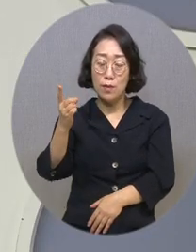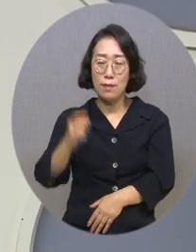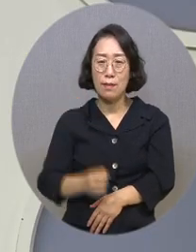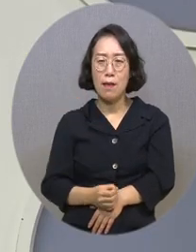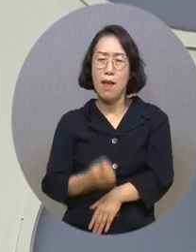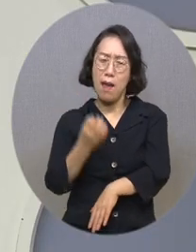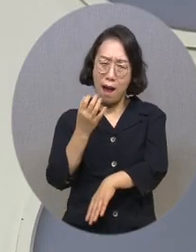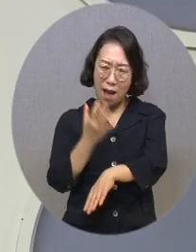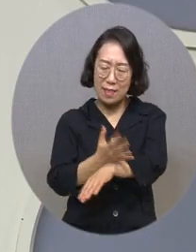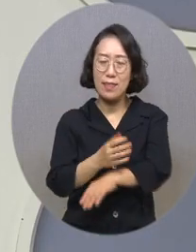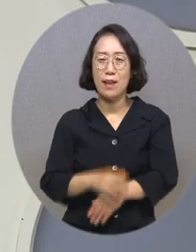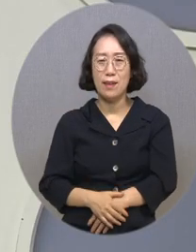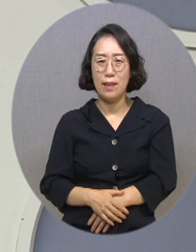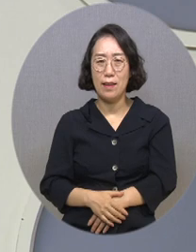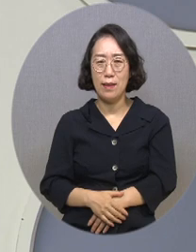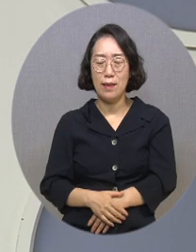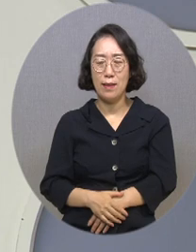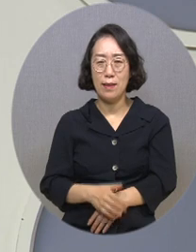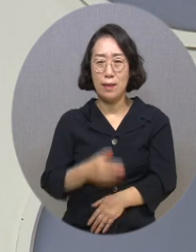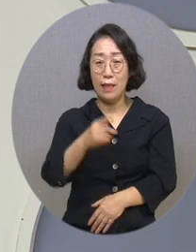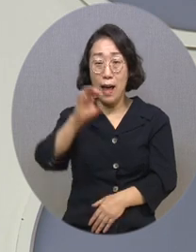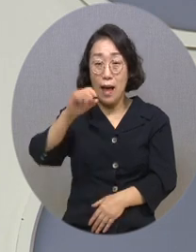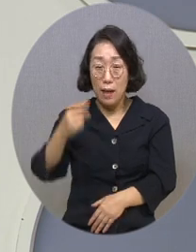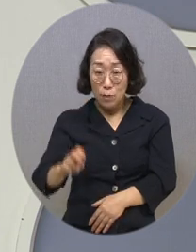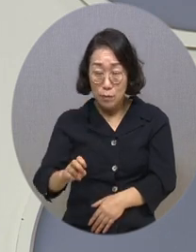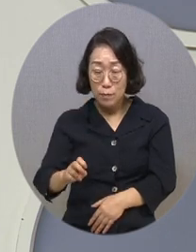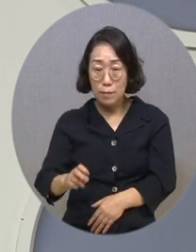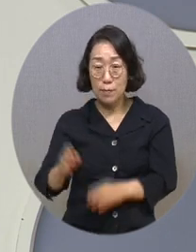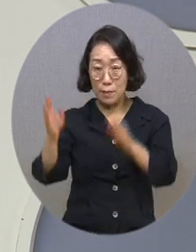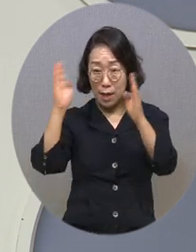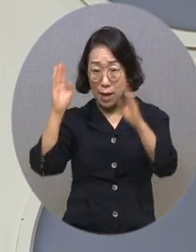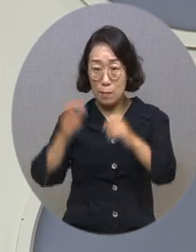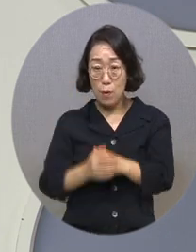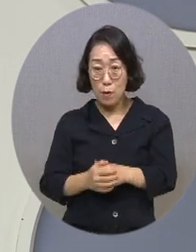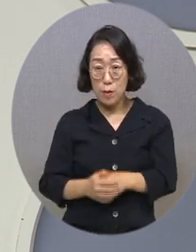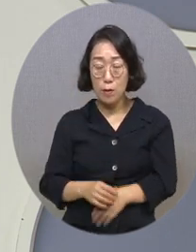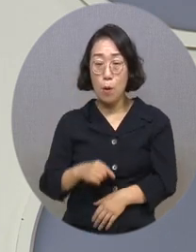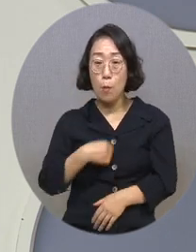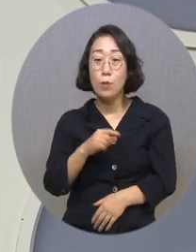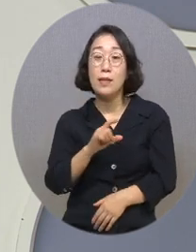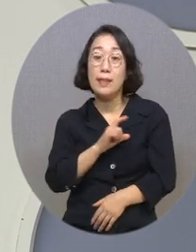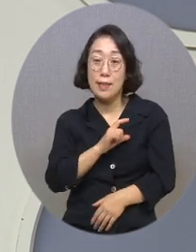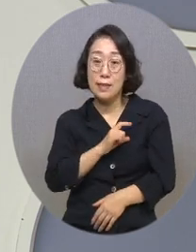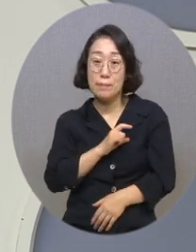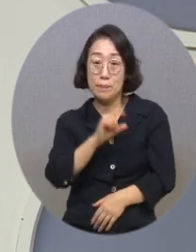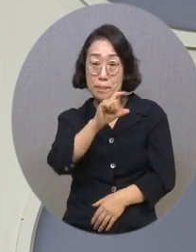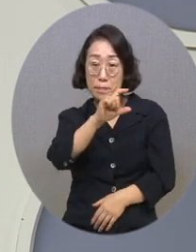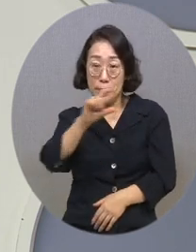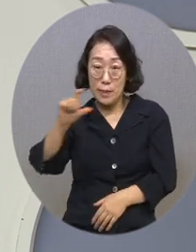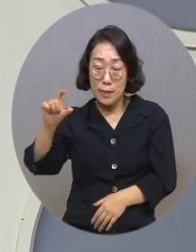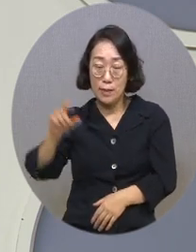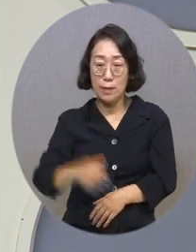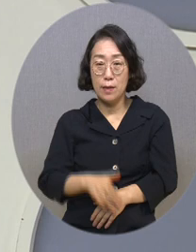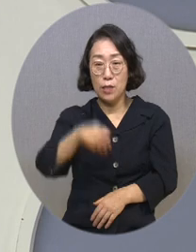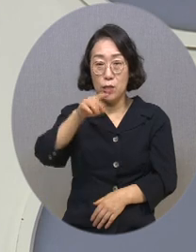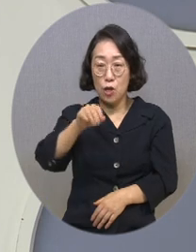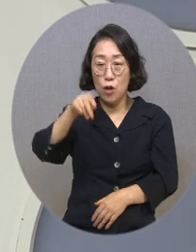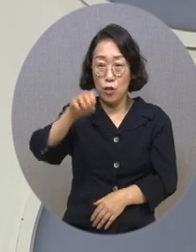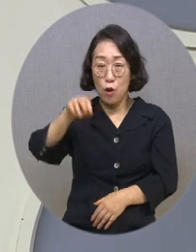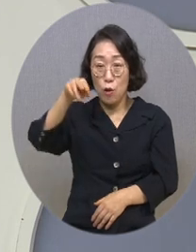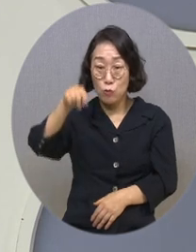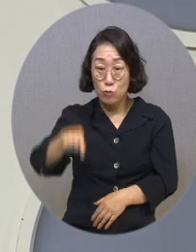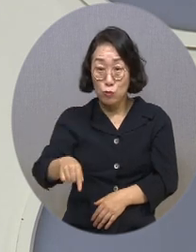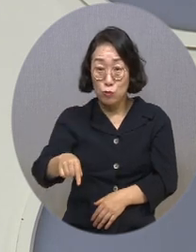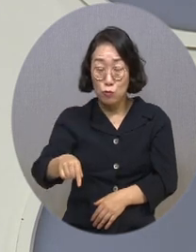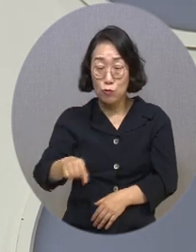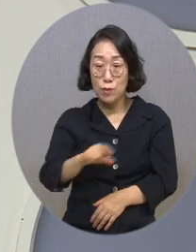네이버 사이트 열어갖고 통합 검색창에다 본인 이름 한번 쳐보시면은 그래서 정경수 회장님